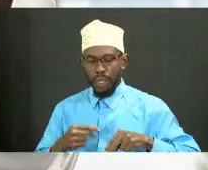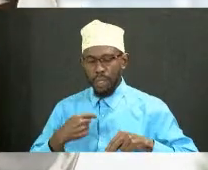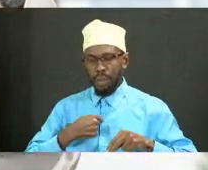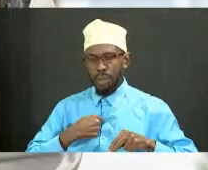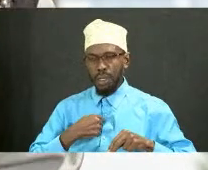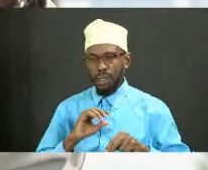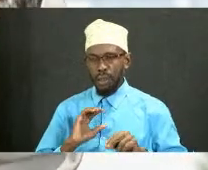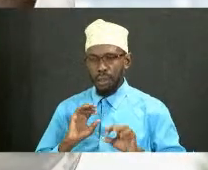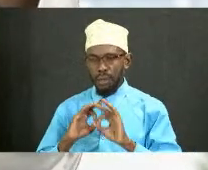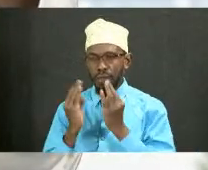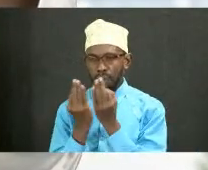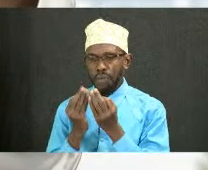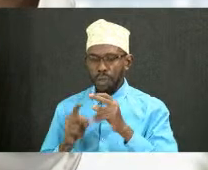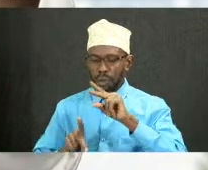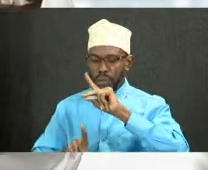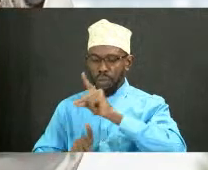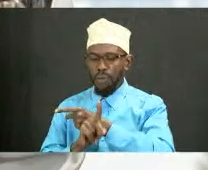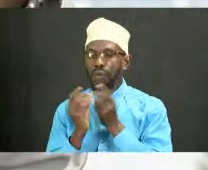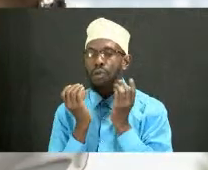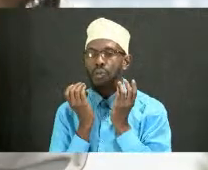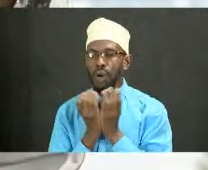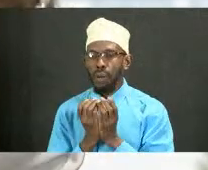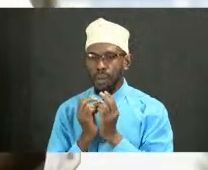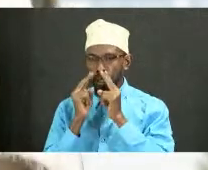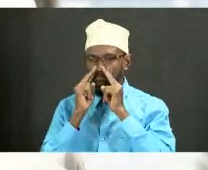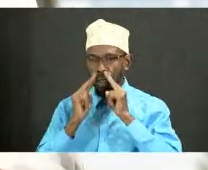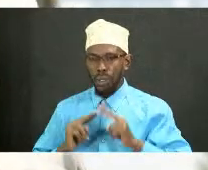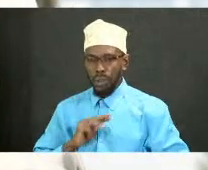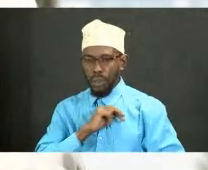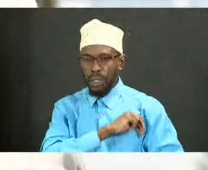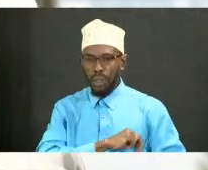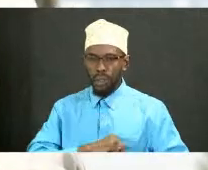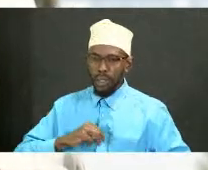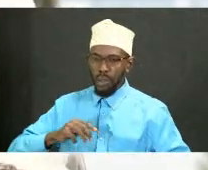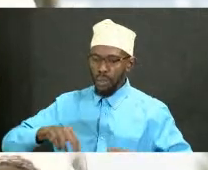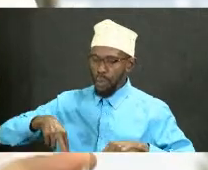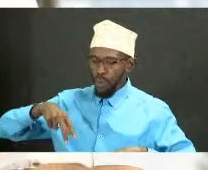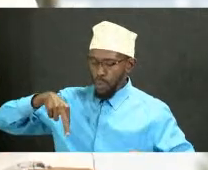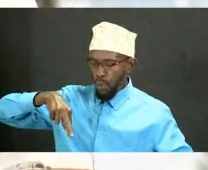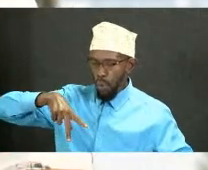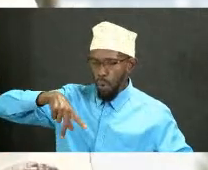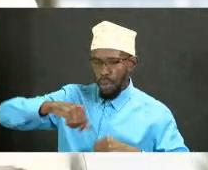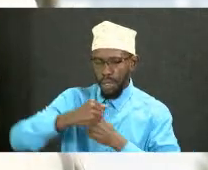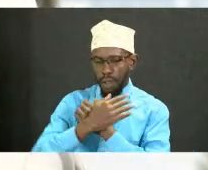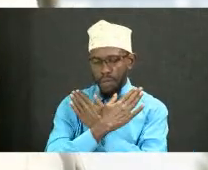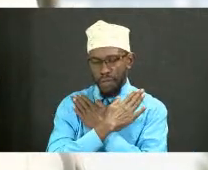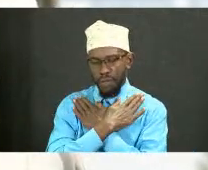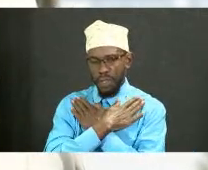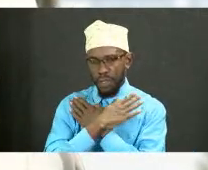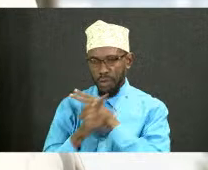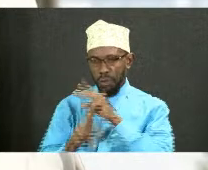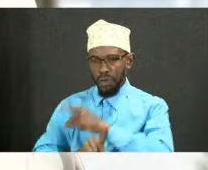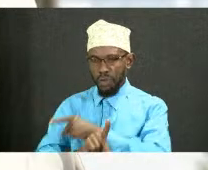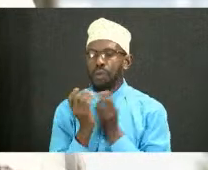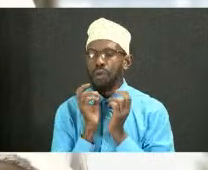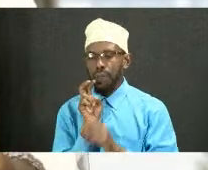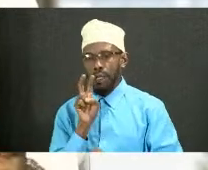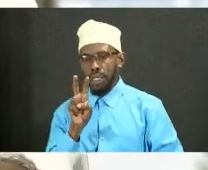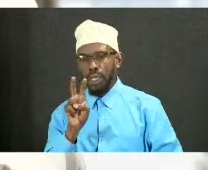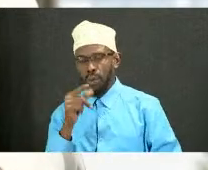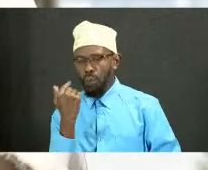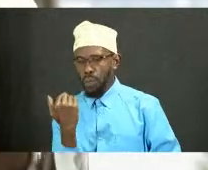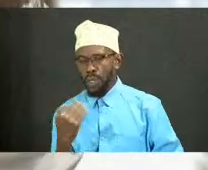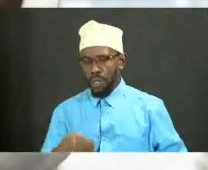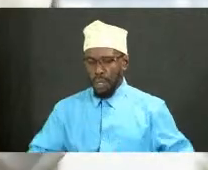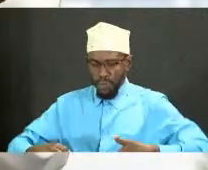wananitegemea. Mtume sallallahu alayhi wasallam alikuwa anatembea na masahaba ridwanullahi alayhim, kisha wakamuona